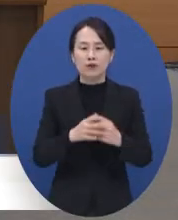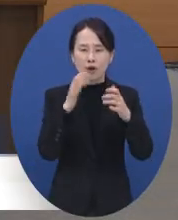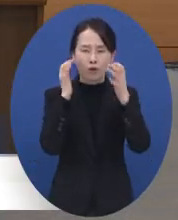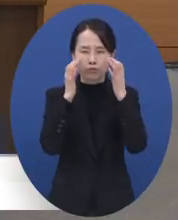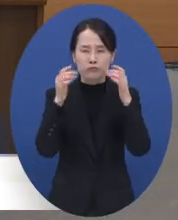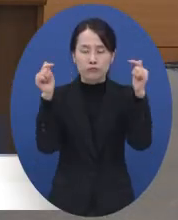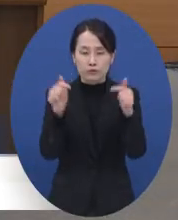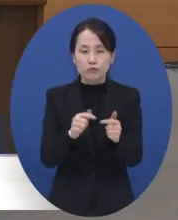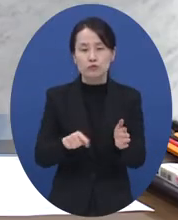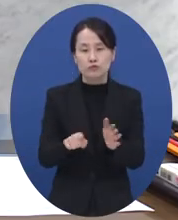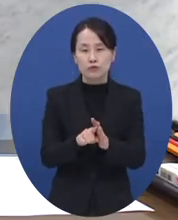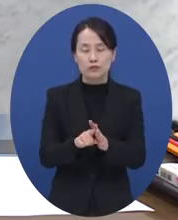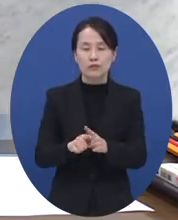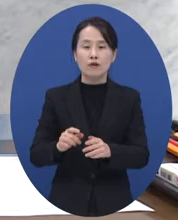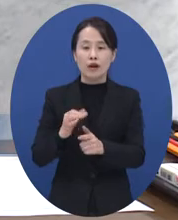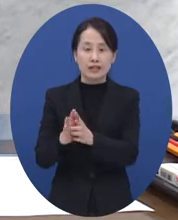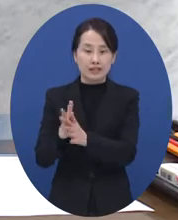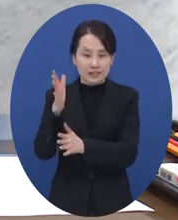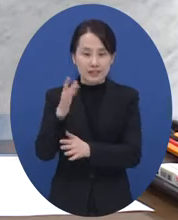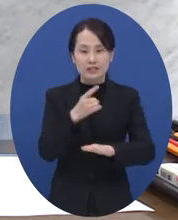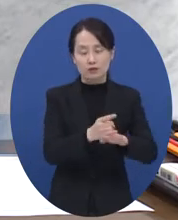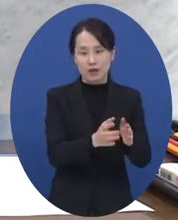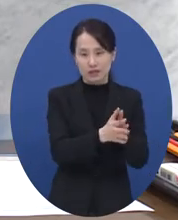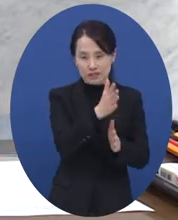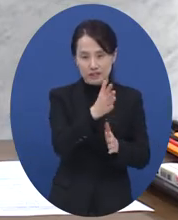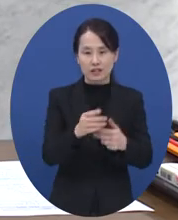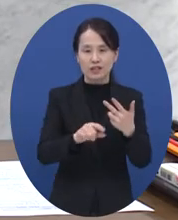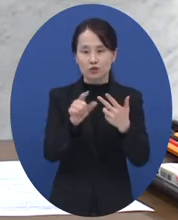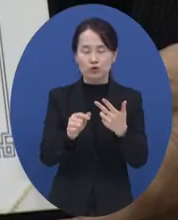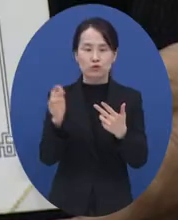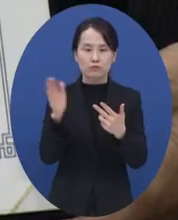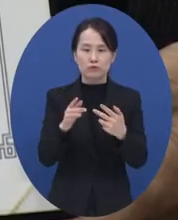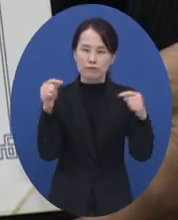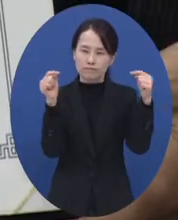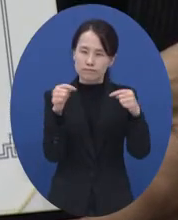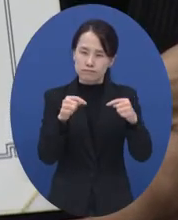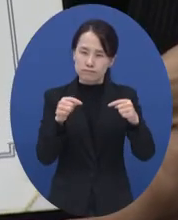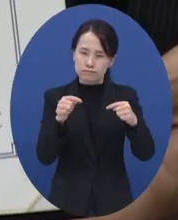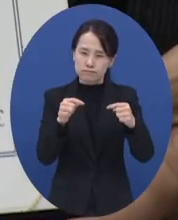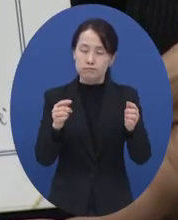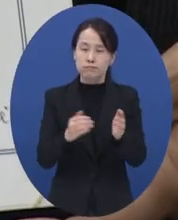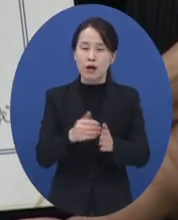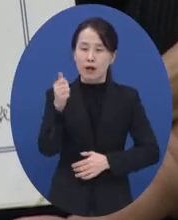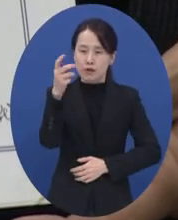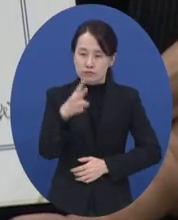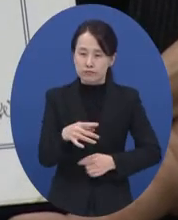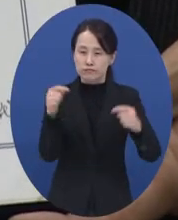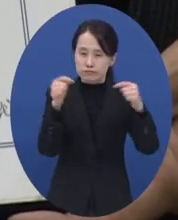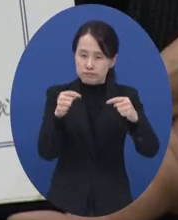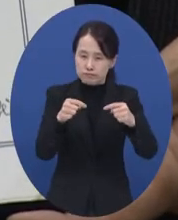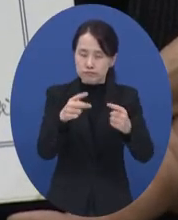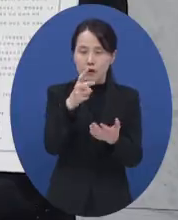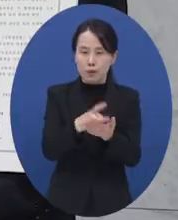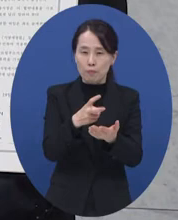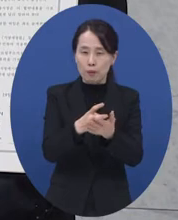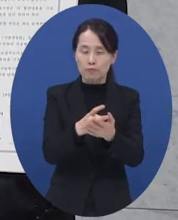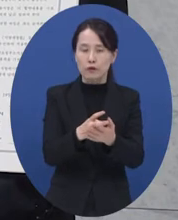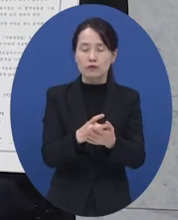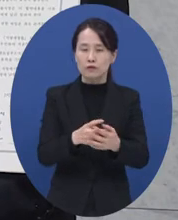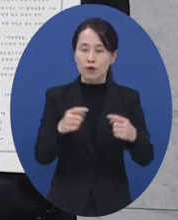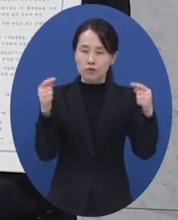줄이기 위해 경기도와 안양시, 의왕시가 지난 7월부터 협의를 진행. 수차례에 걸친 법률 자문과 실무 회의